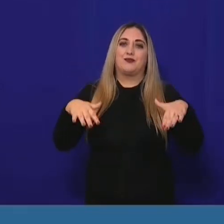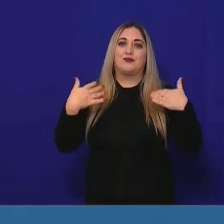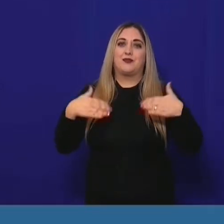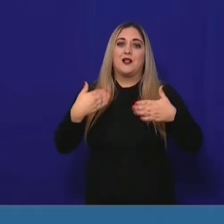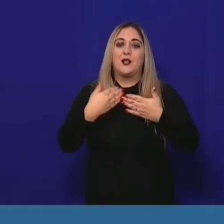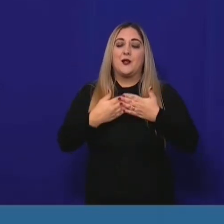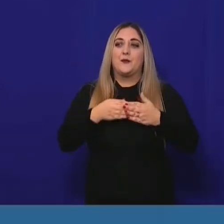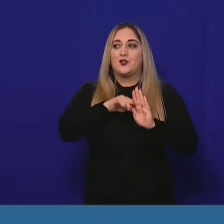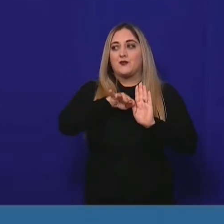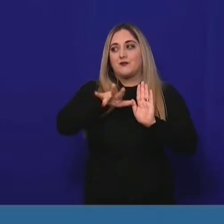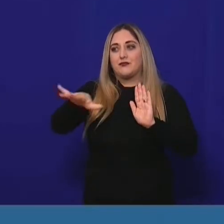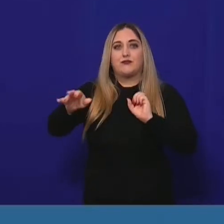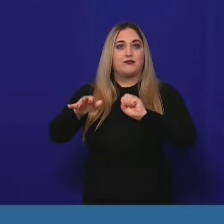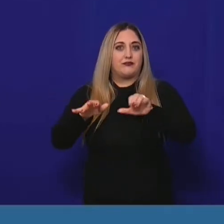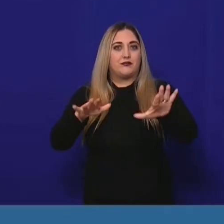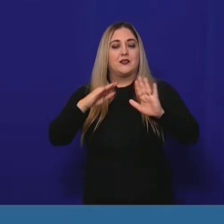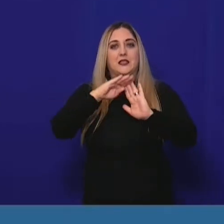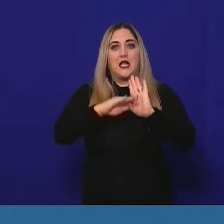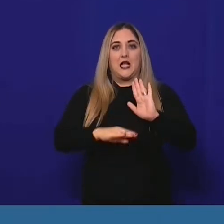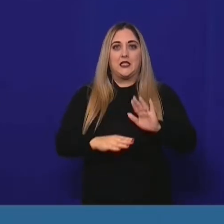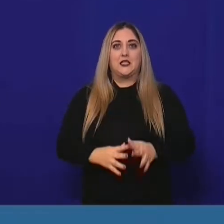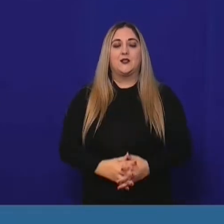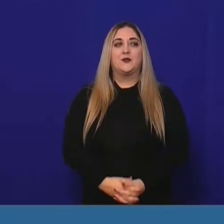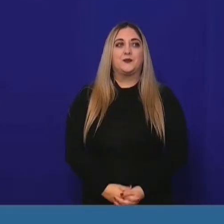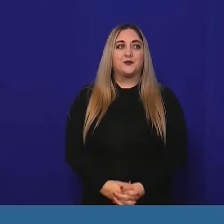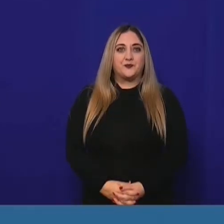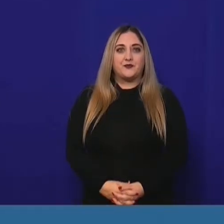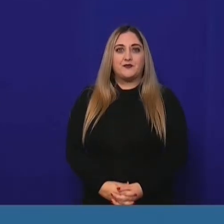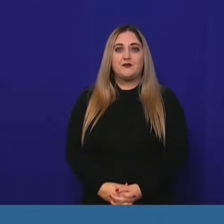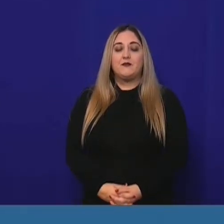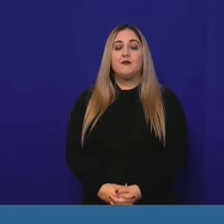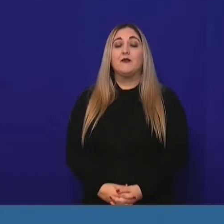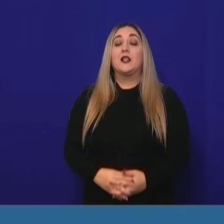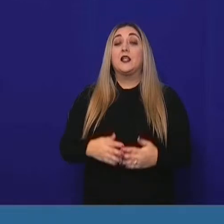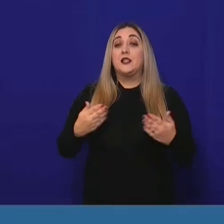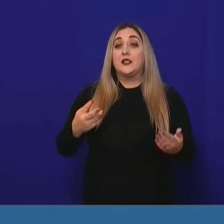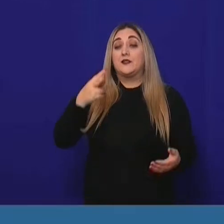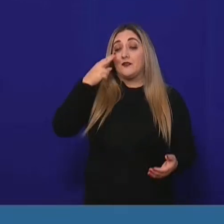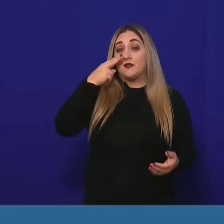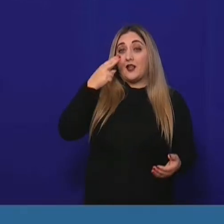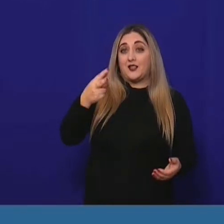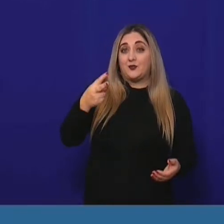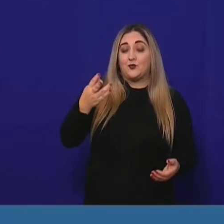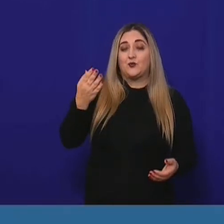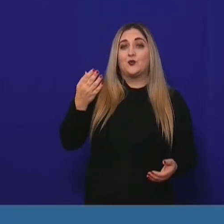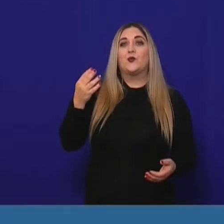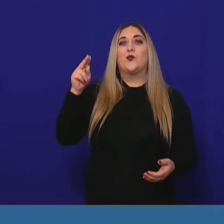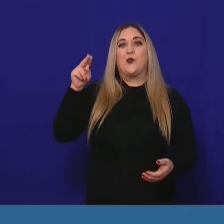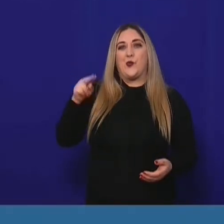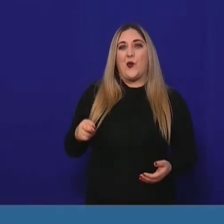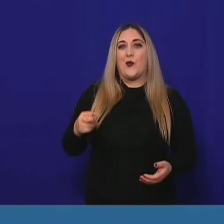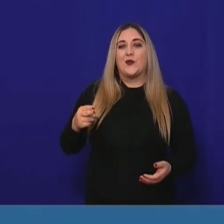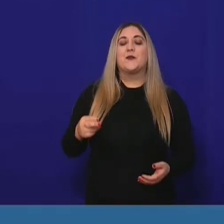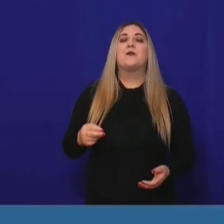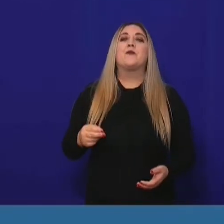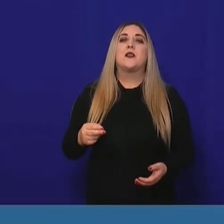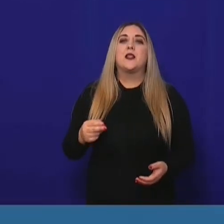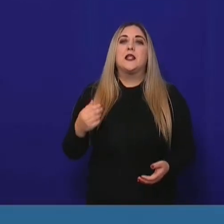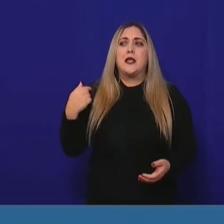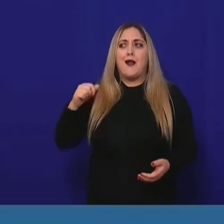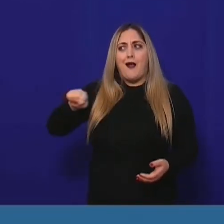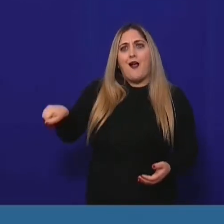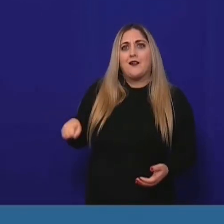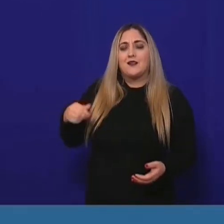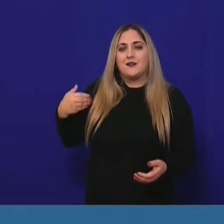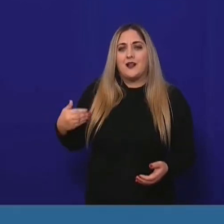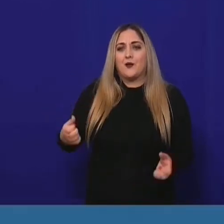nevitaw trasmissjoni ta' dawn il-mikrobi. Bħalma rajtu wkoll aħna mill-ewwel rajna kif